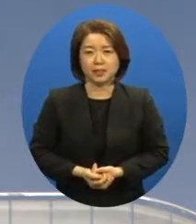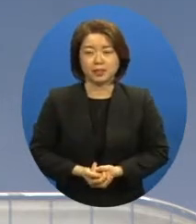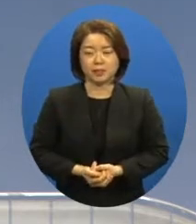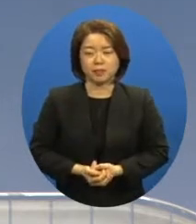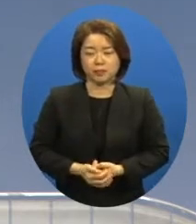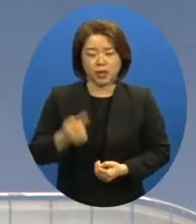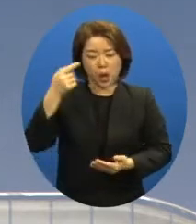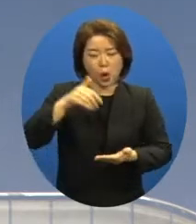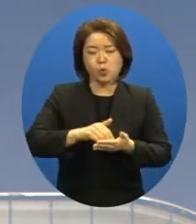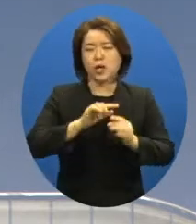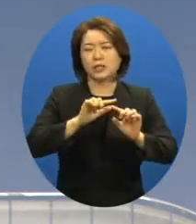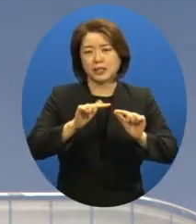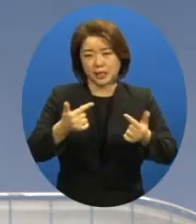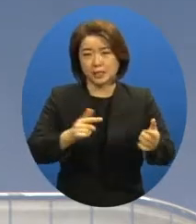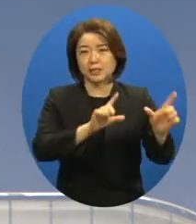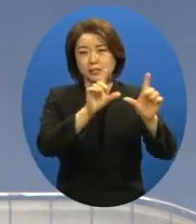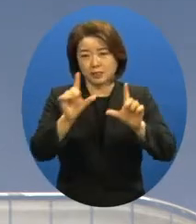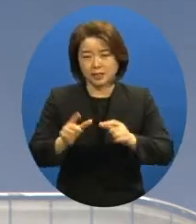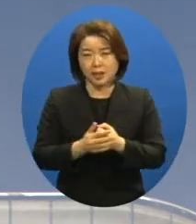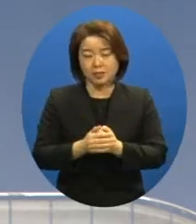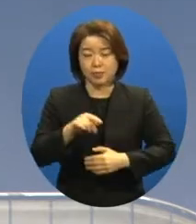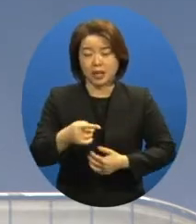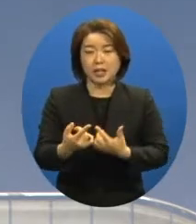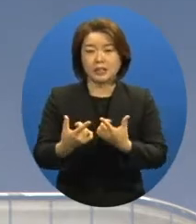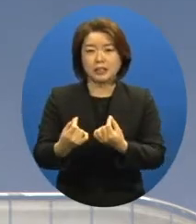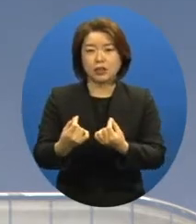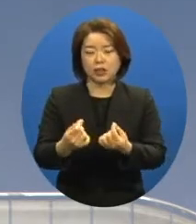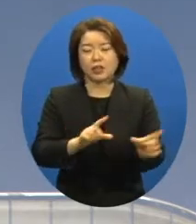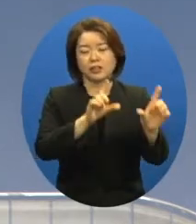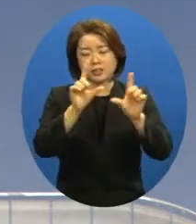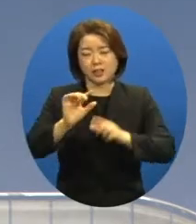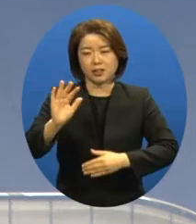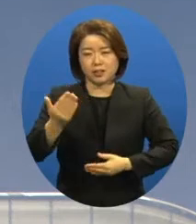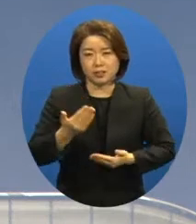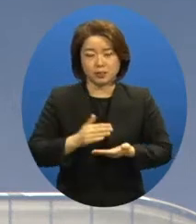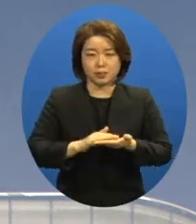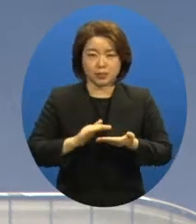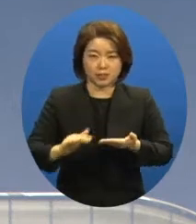후회하지 않는 삶, 그런 삶을 살아야 한다는 거죠.